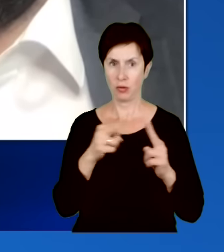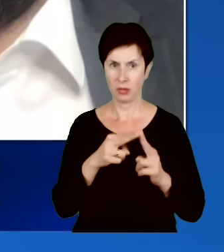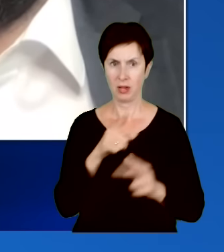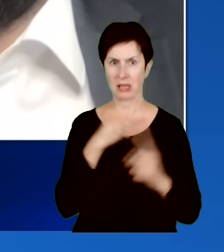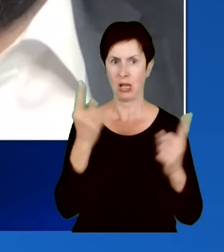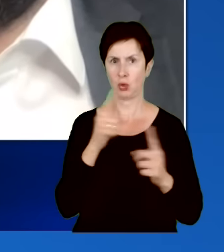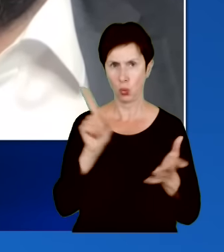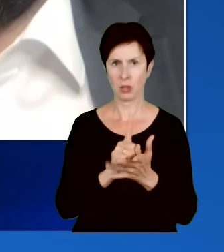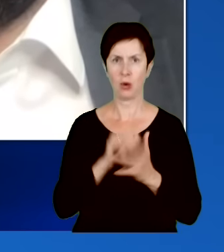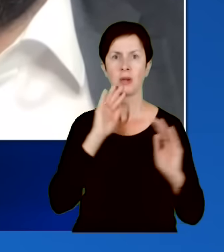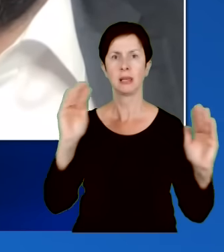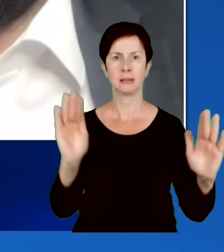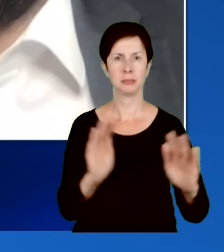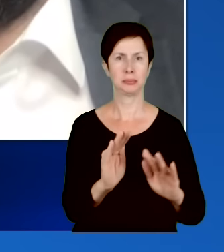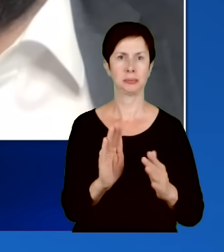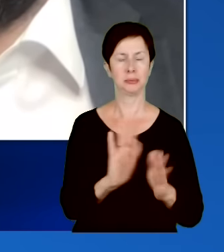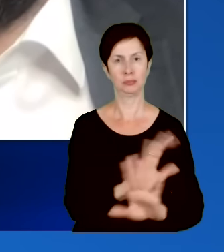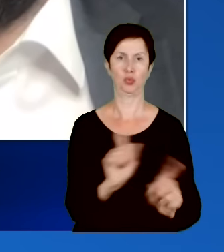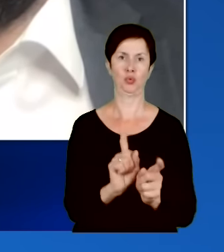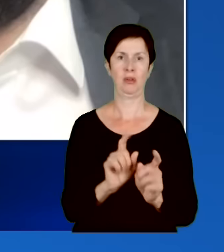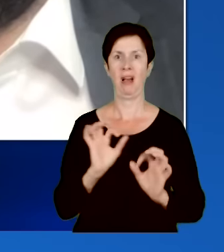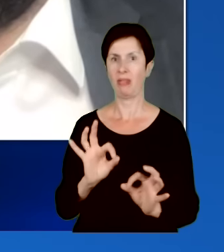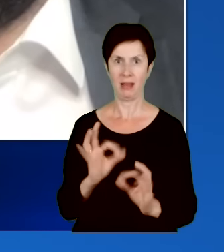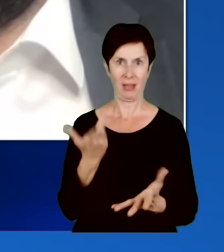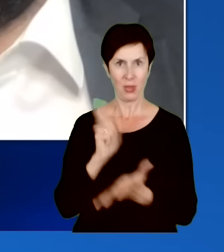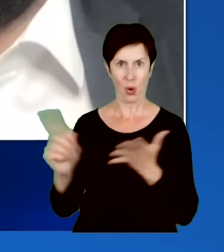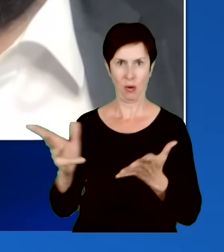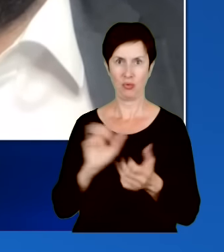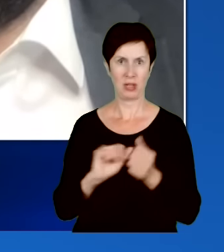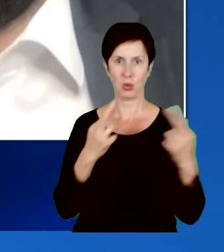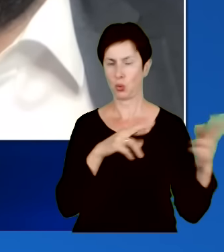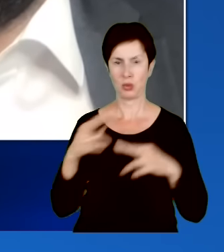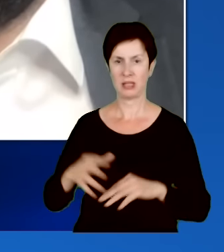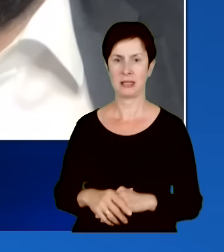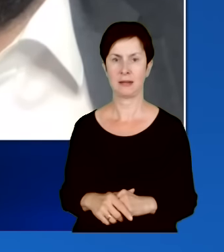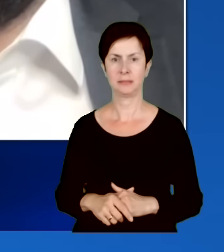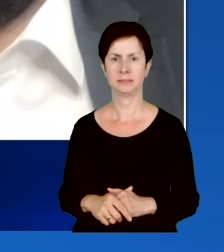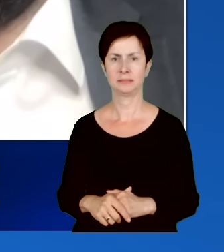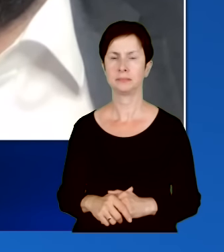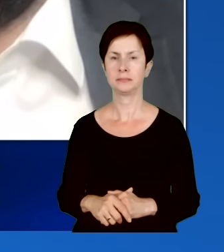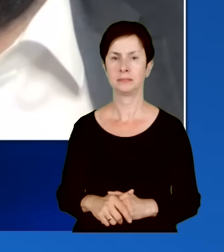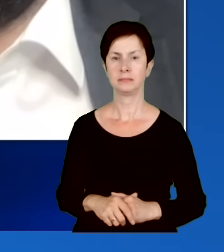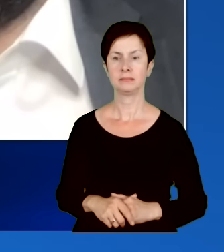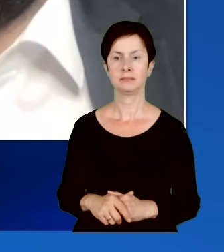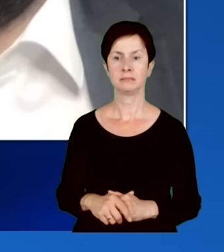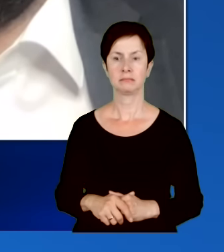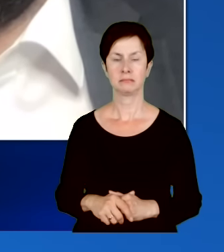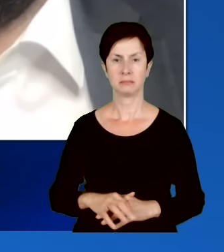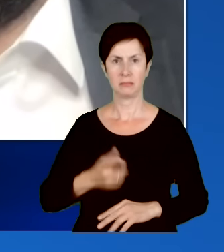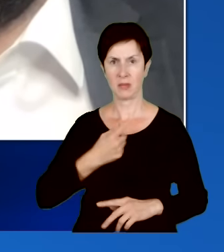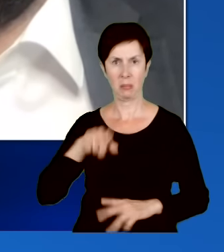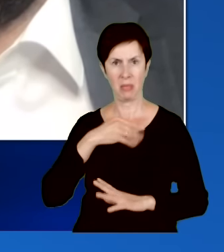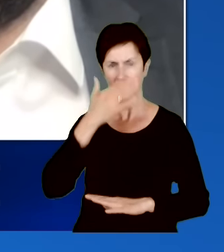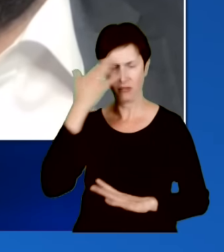się ugasić teraz nie dało się i to jest fundamentalna różnica ale przepraszam my panie pośle my tak naprawdę nie wiemy od kiedy